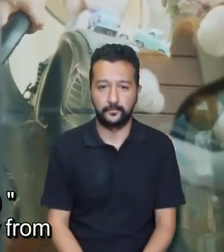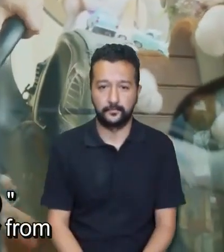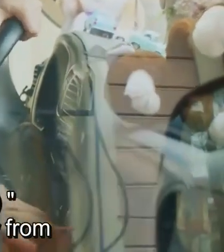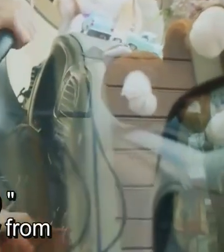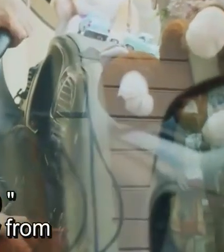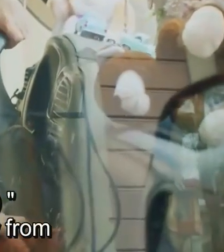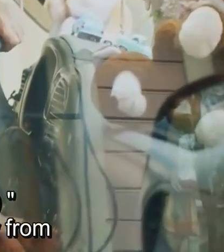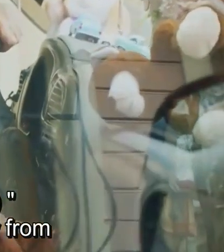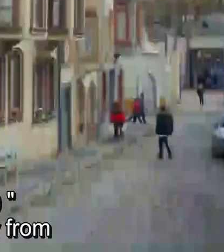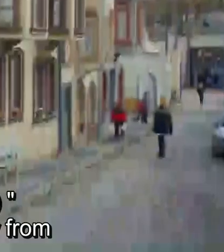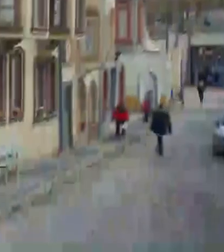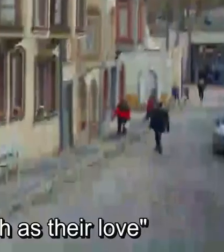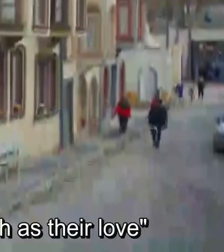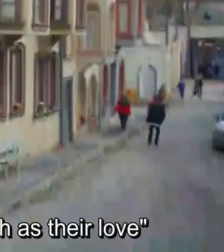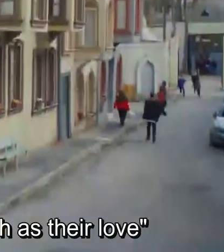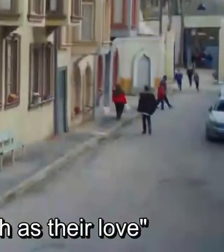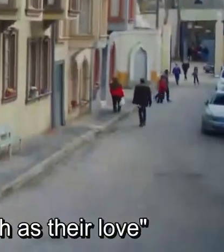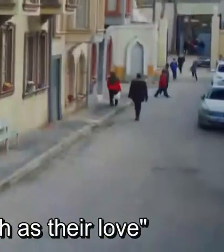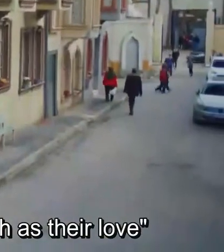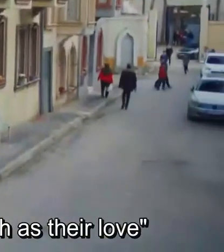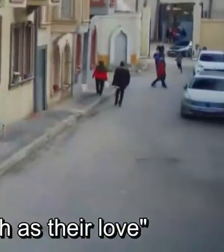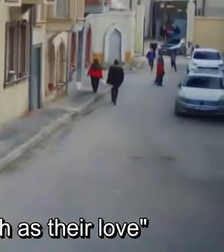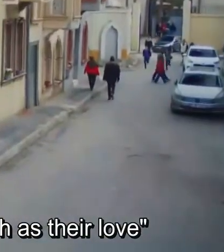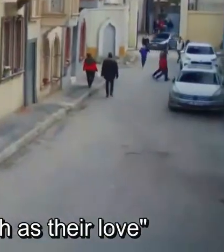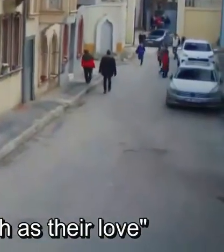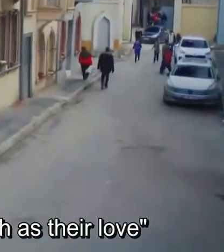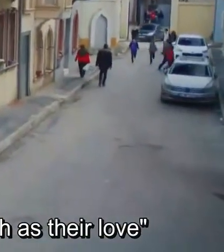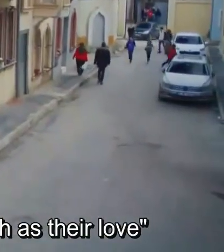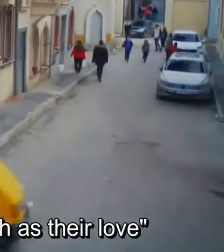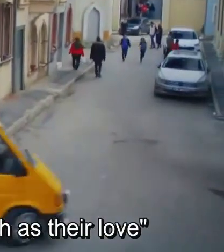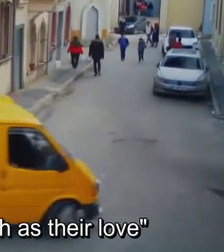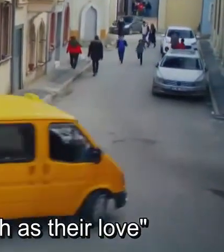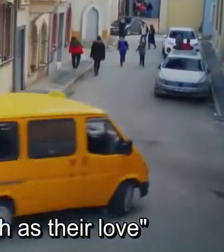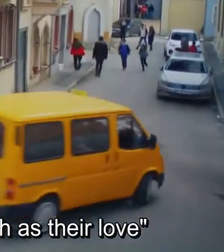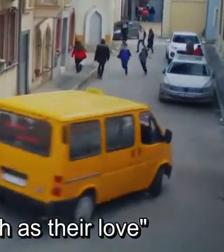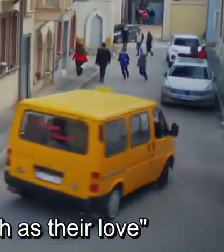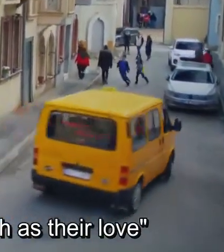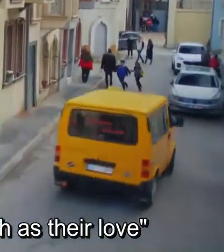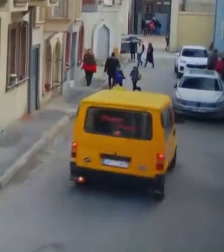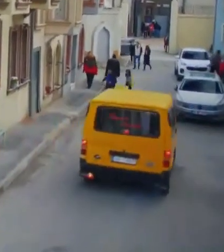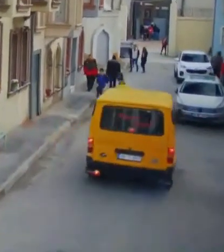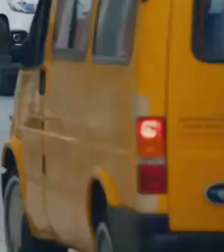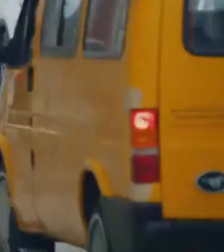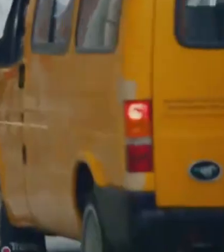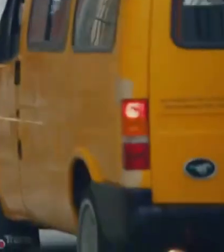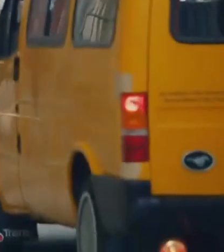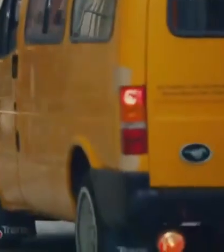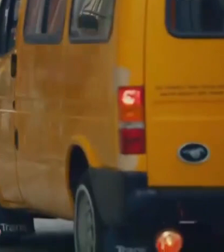Gözleri koltuktaki ayıcıkta. U gibi dönen sokağın altından dönerek diğer sokağa girmişteki çocuklar karşıya geçti.